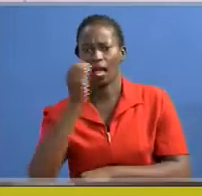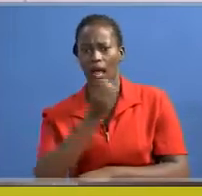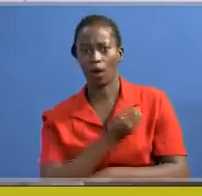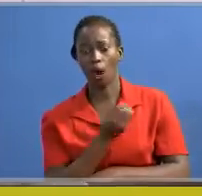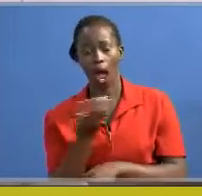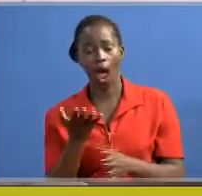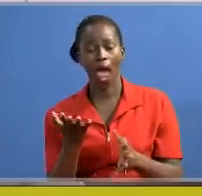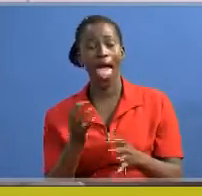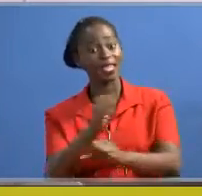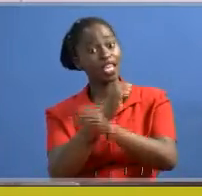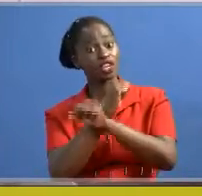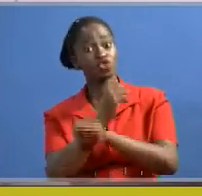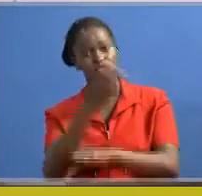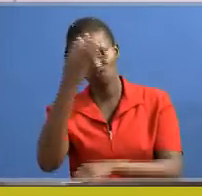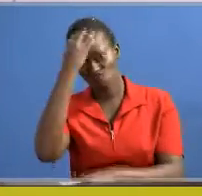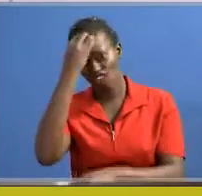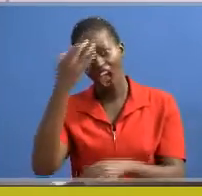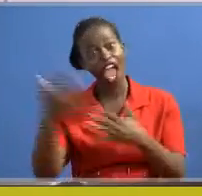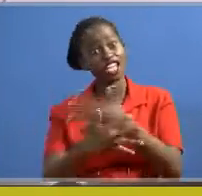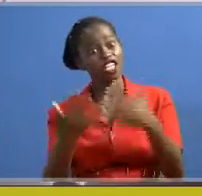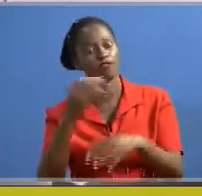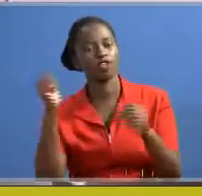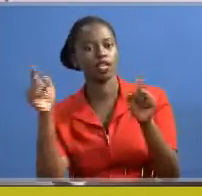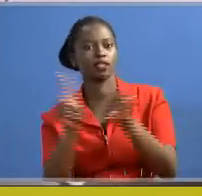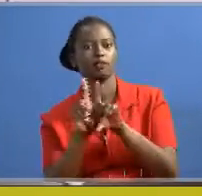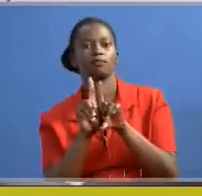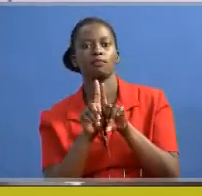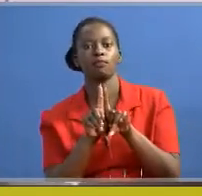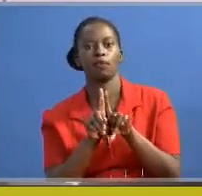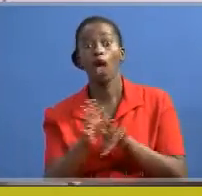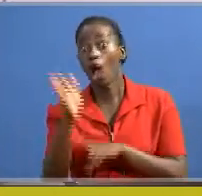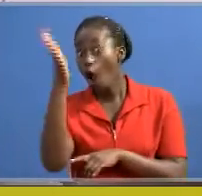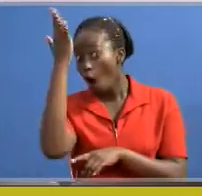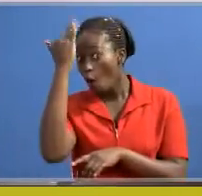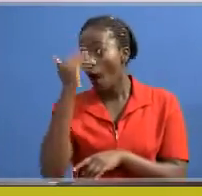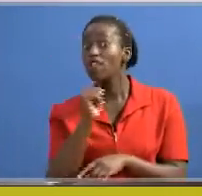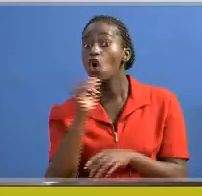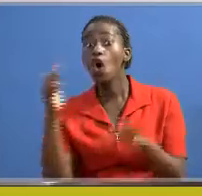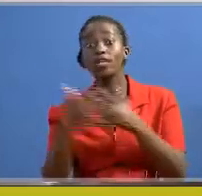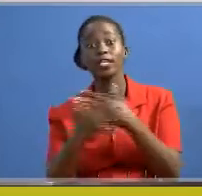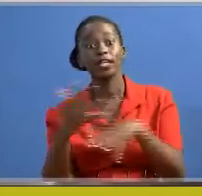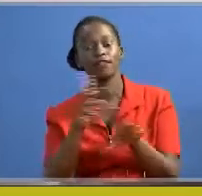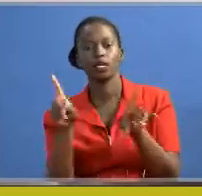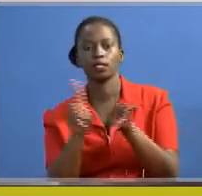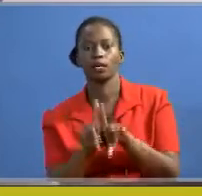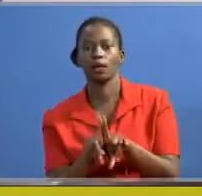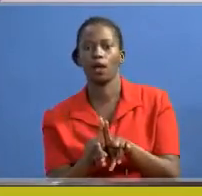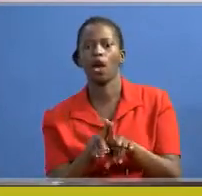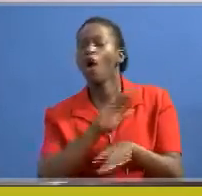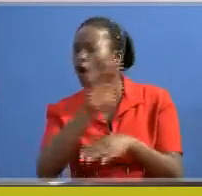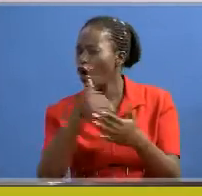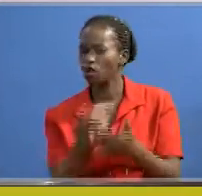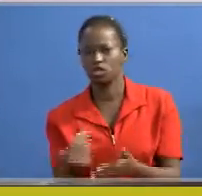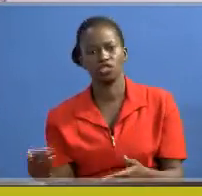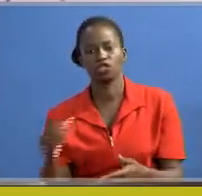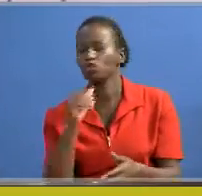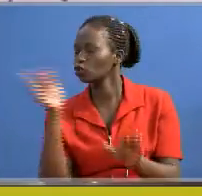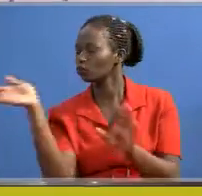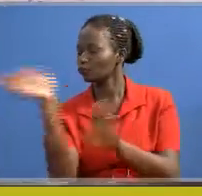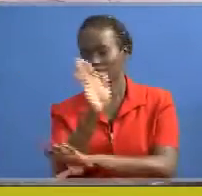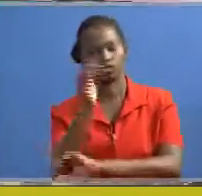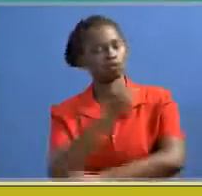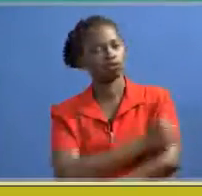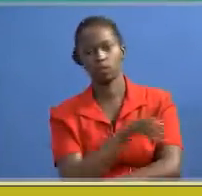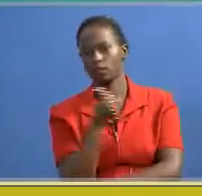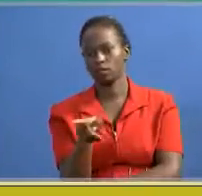internal security aingilie hii kitu. Manake asipoingilia, watoto wetu hatutarudisha hii